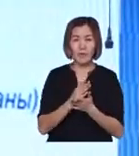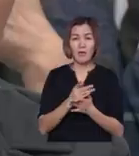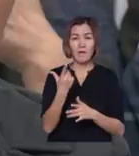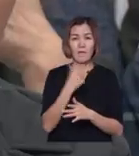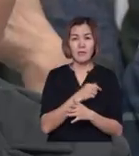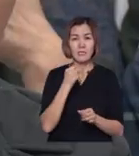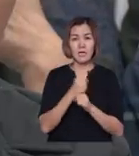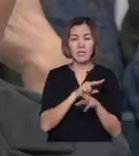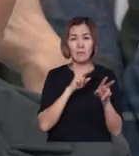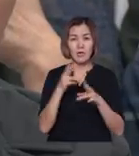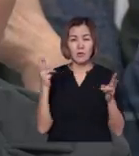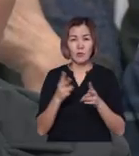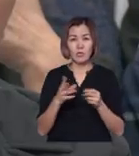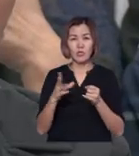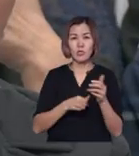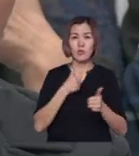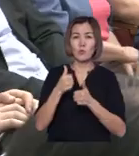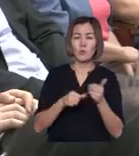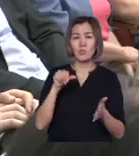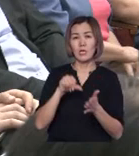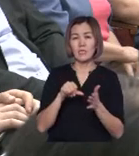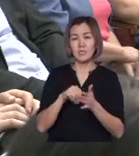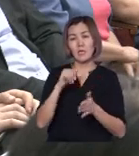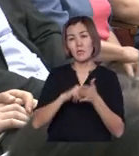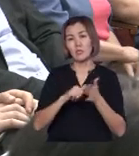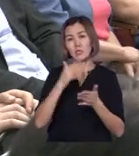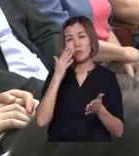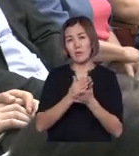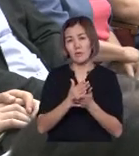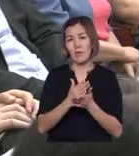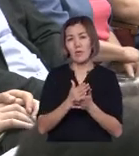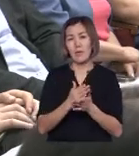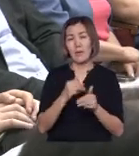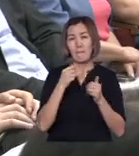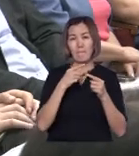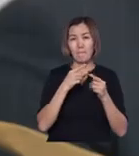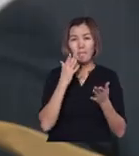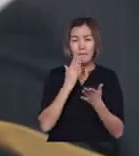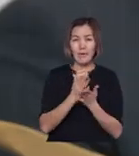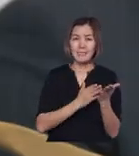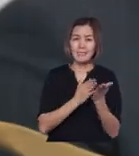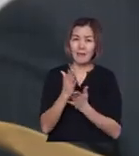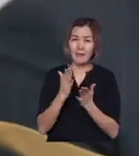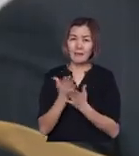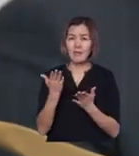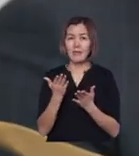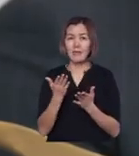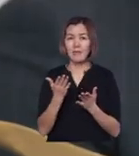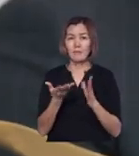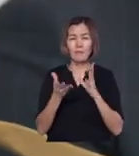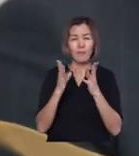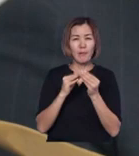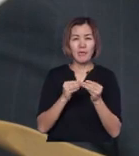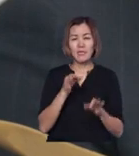етті. Ауданда жер конкурстарына қатысты да кемшіліктер бар. Қысқасы, бар салада бар мен жоқ таразыланды.